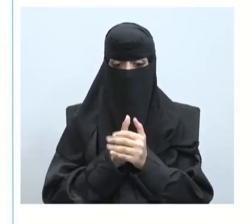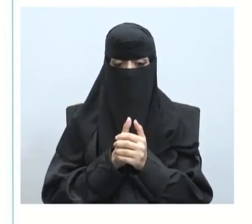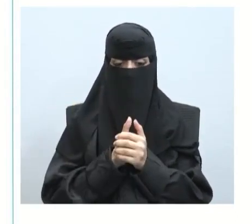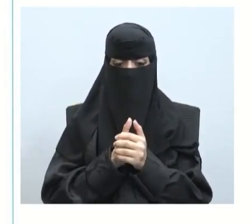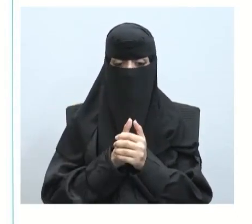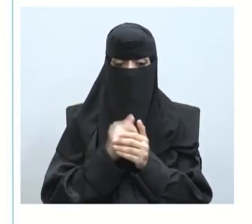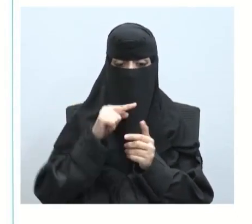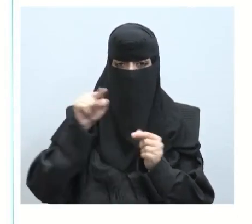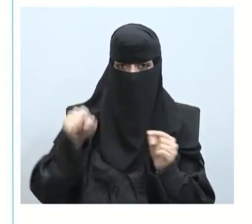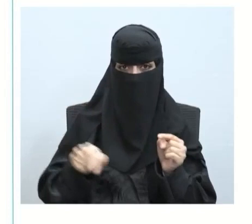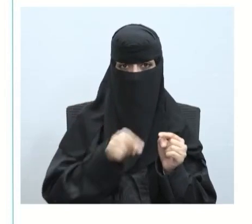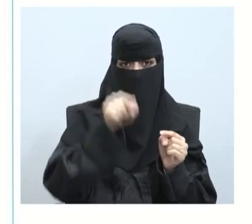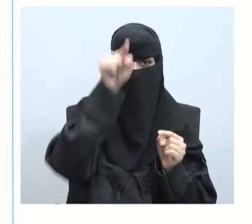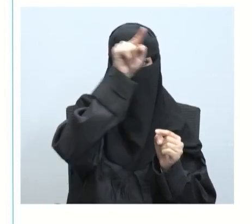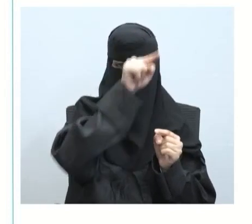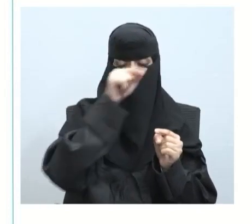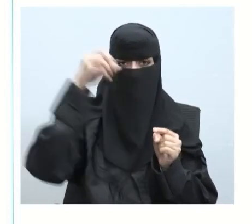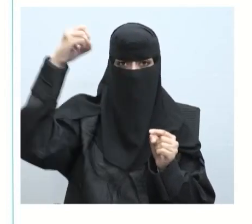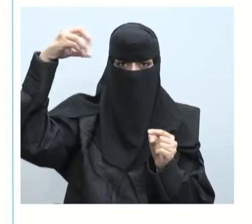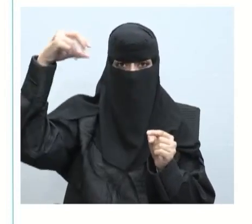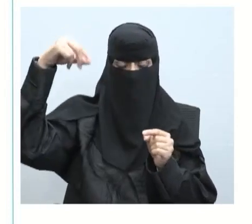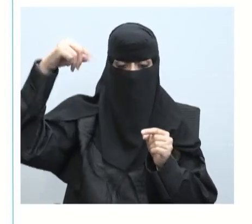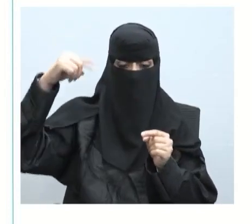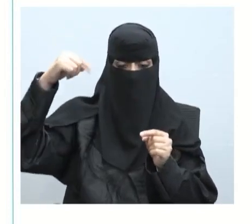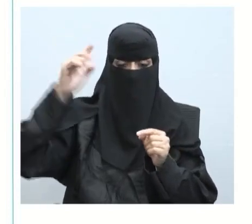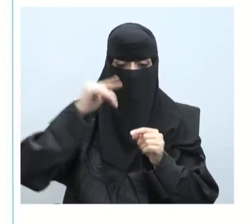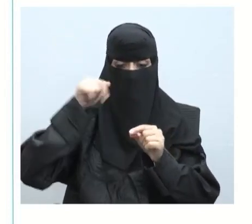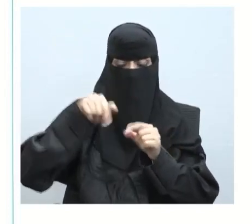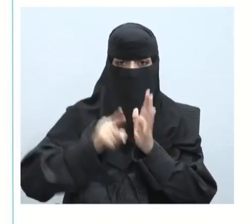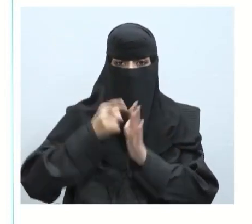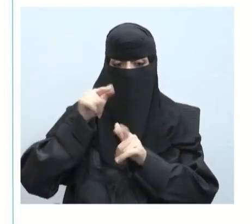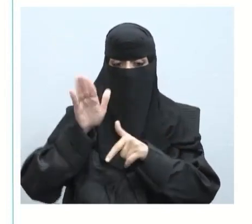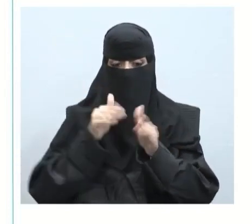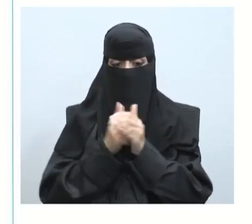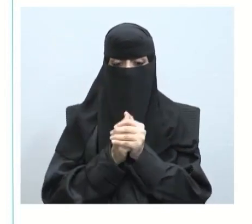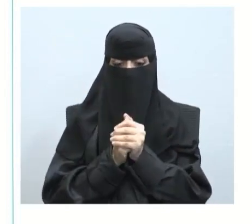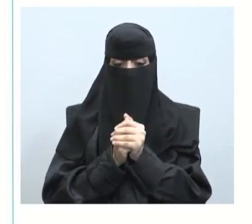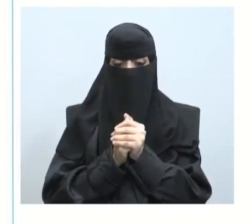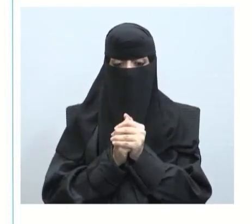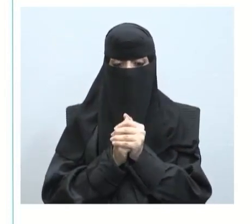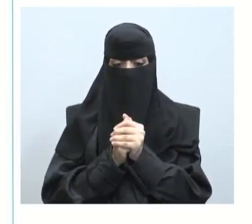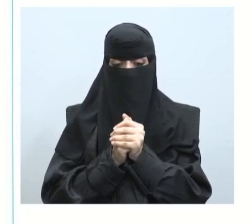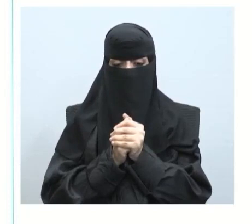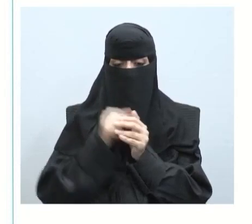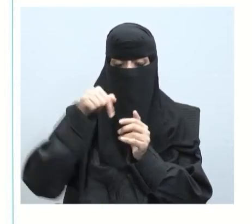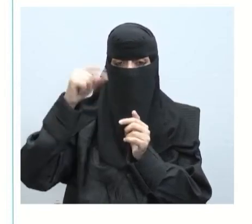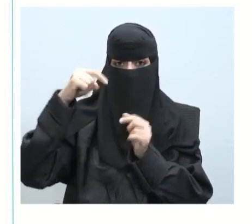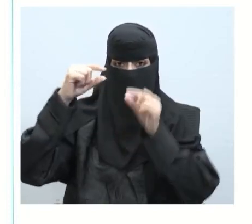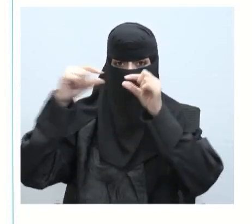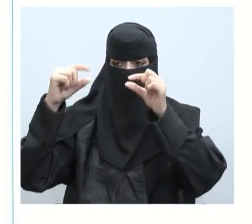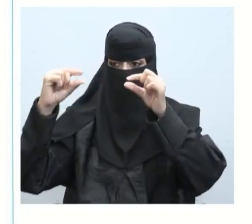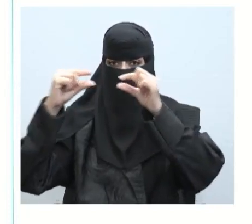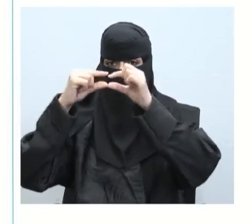أيضا قمنا بتوصيل مستشعر الإمالة. أولا قمنا بتوصيل مستشعر الإمالة بالطرف